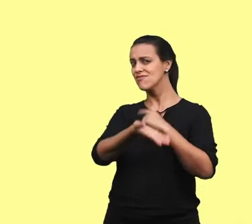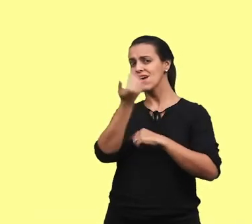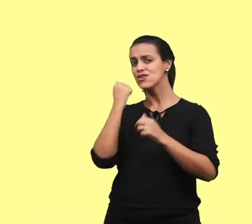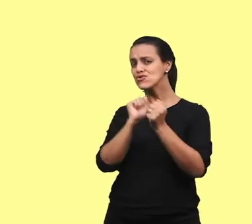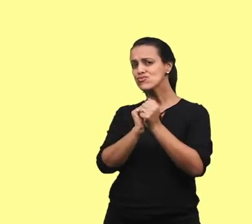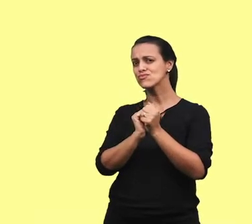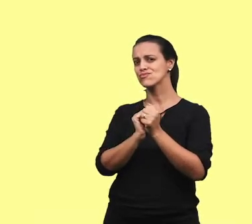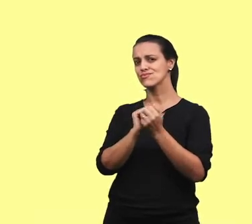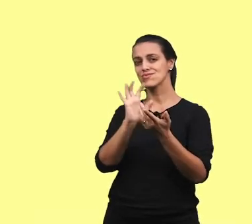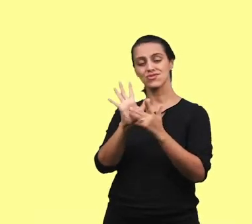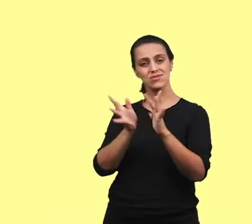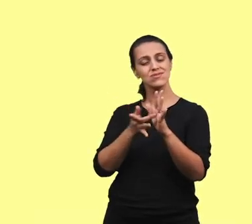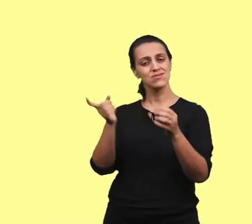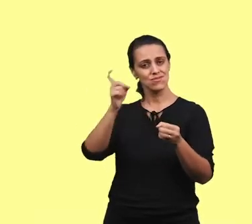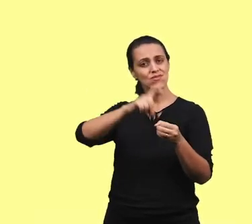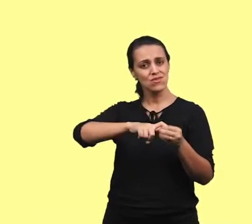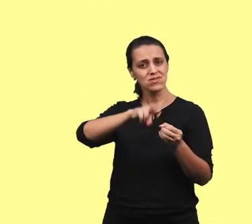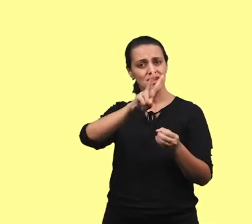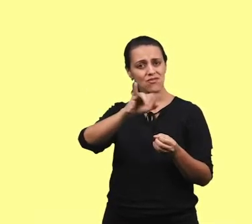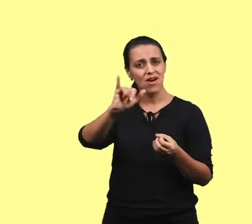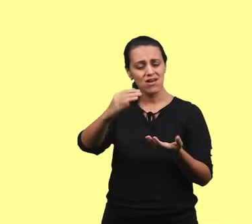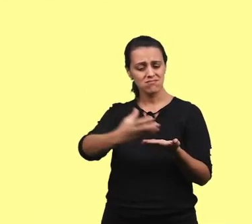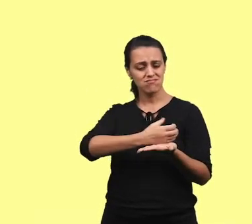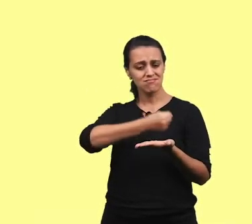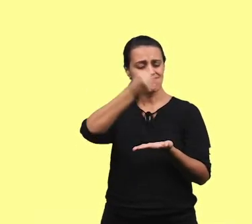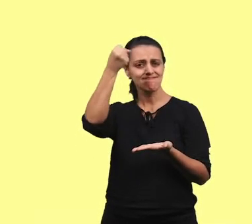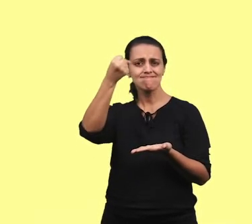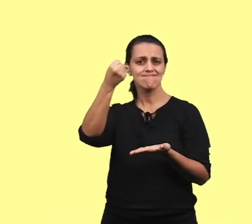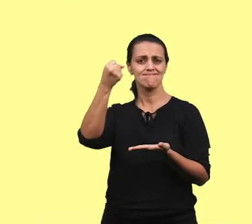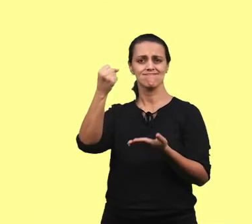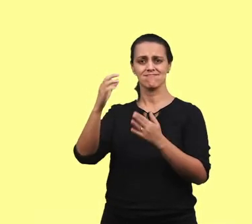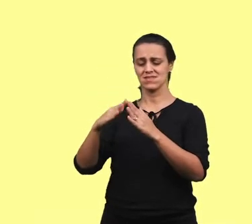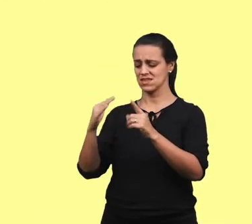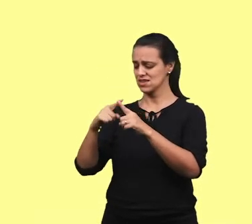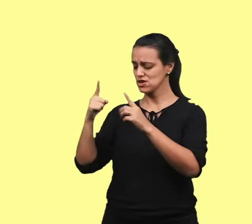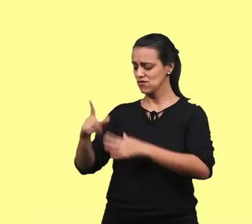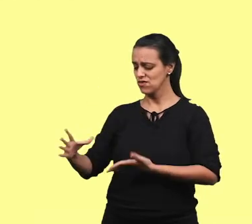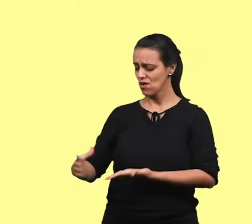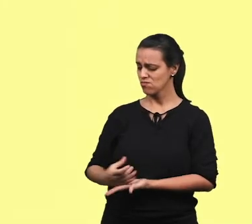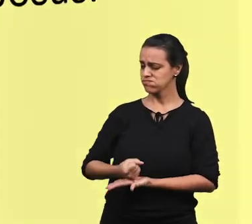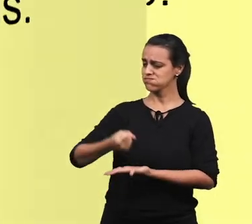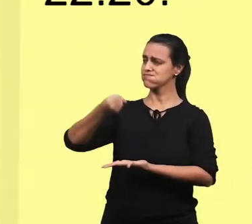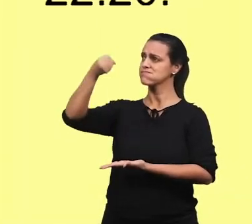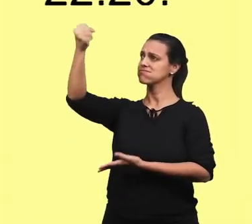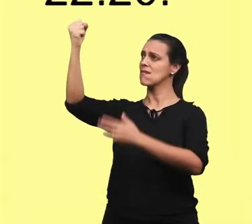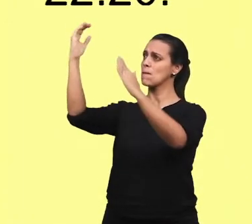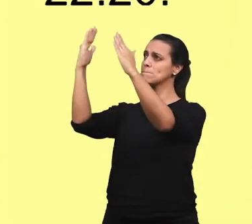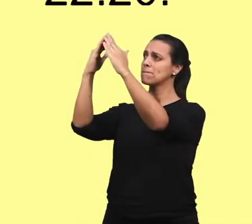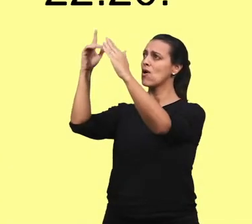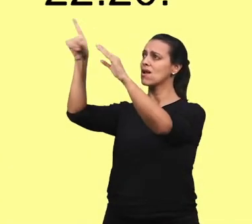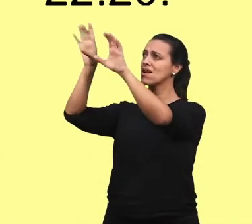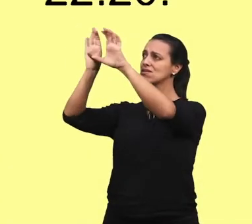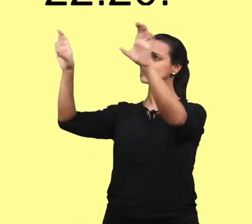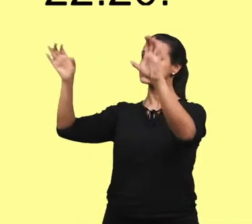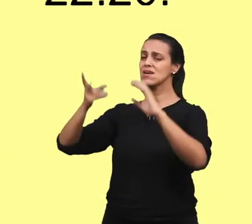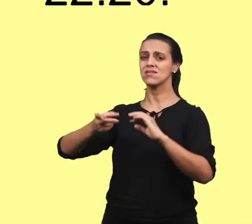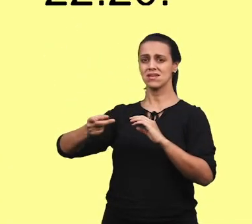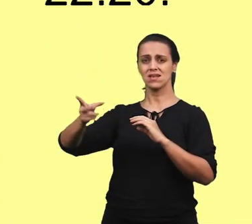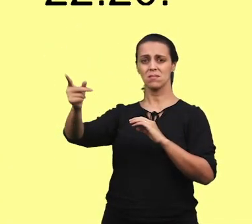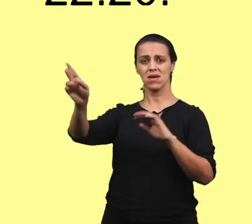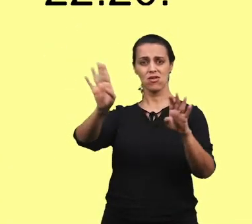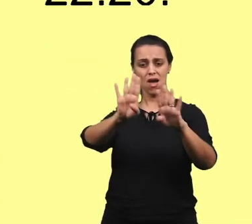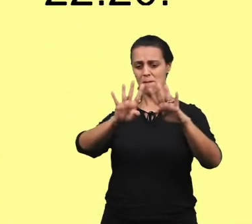нас, Он принес Себя в жертву, чтобы представить нас Господу. И Он дарует нам великие